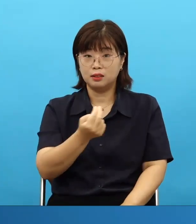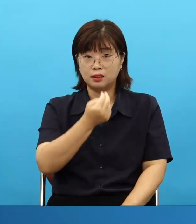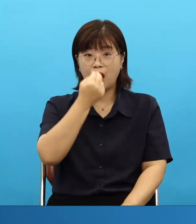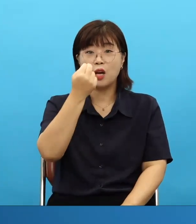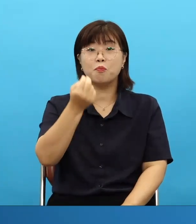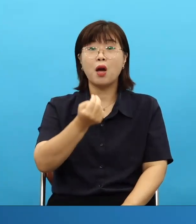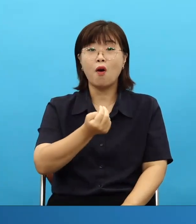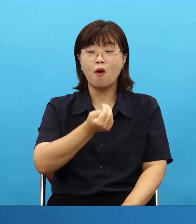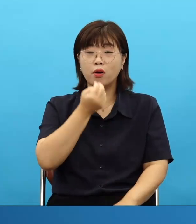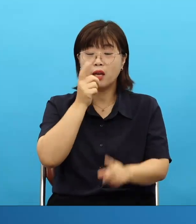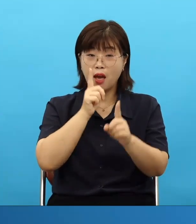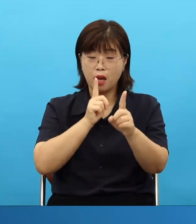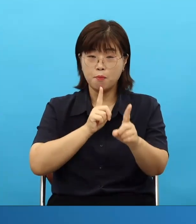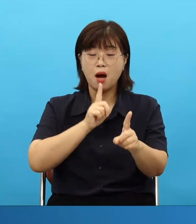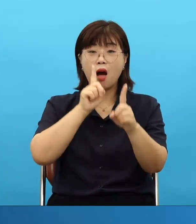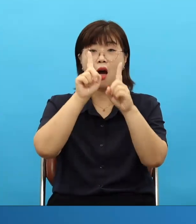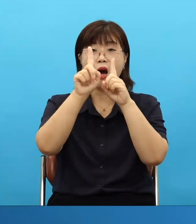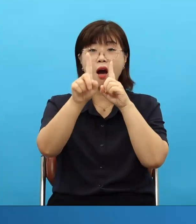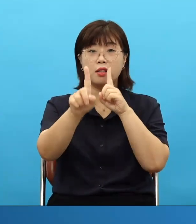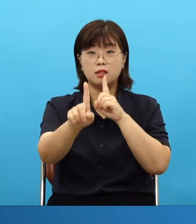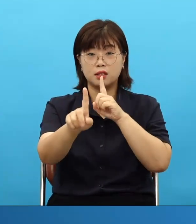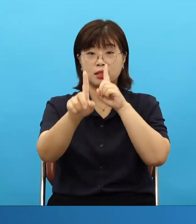퍼지는 생명의